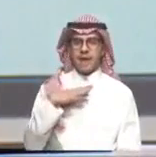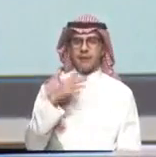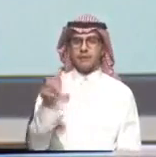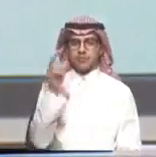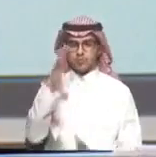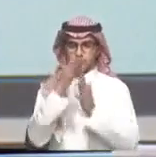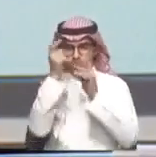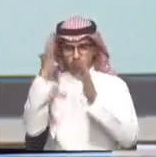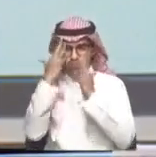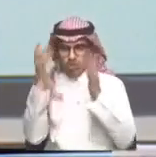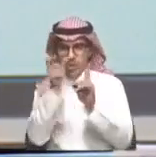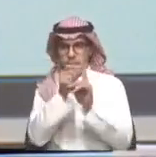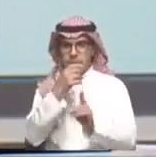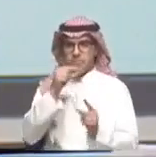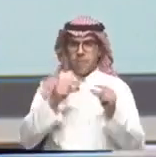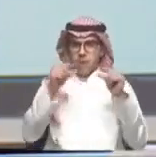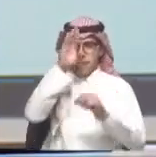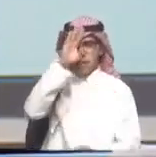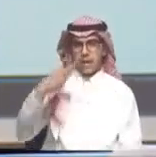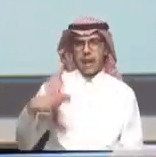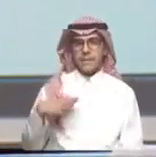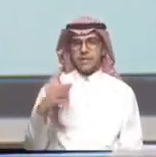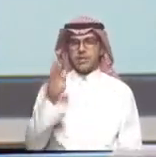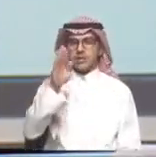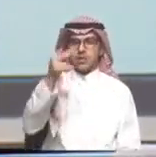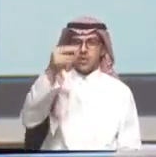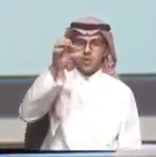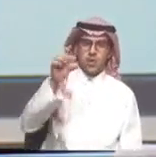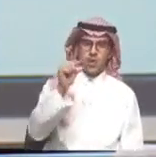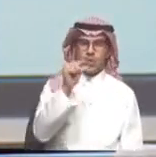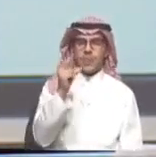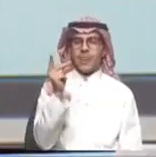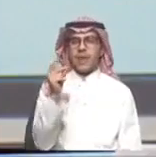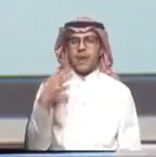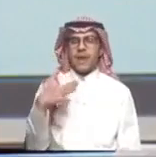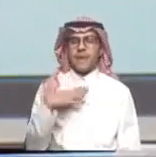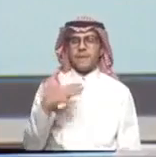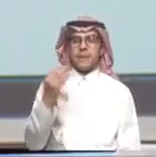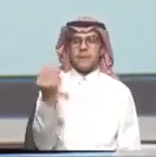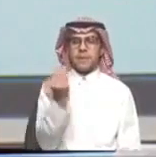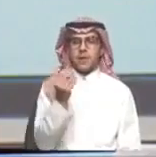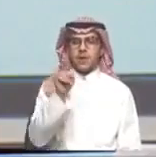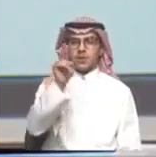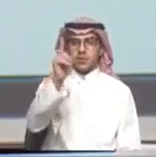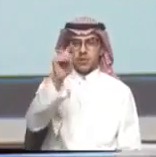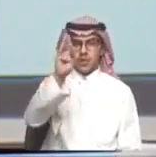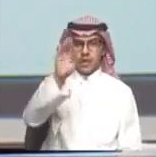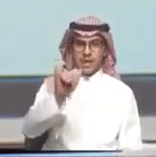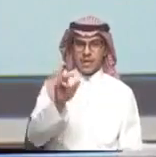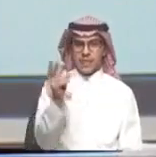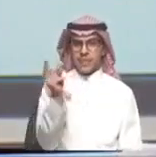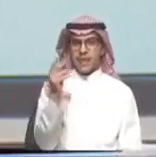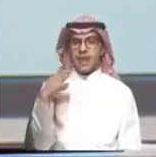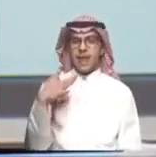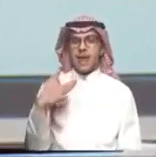الديوان الملكي وصاحب السمو الملكي الأمير سعود بن سلمان بن عبد العزيز وصاحب السمو الملكي الأمير تركي بن سلمان بن